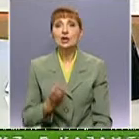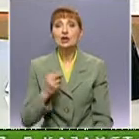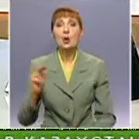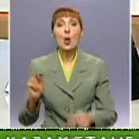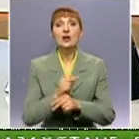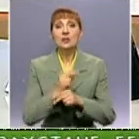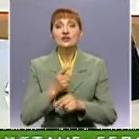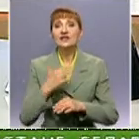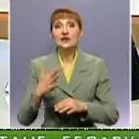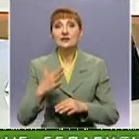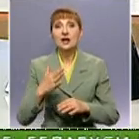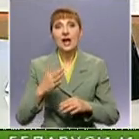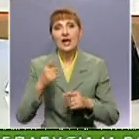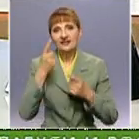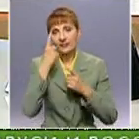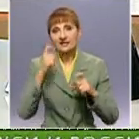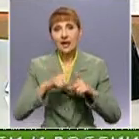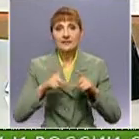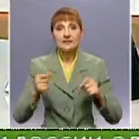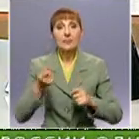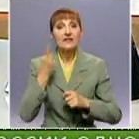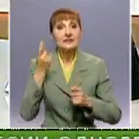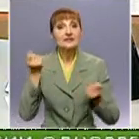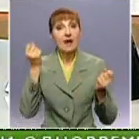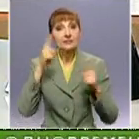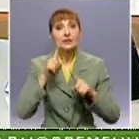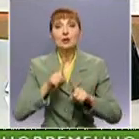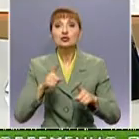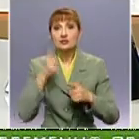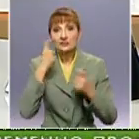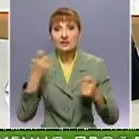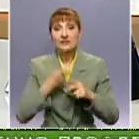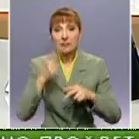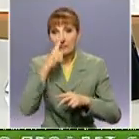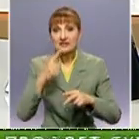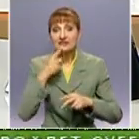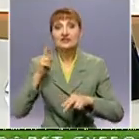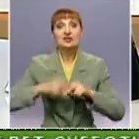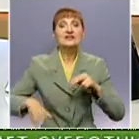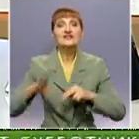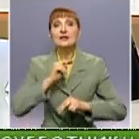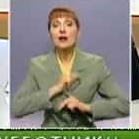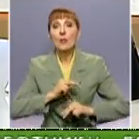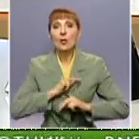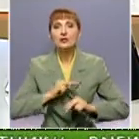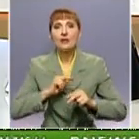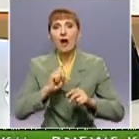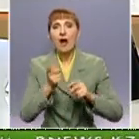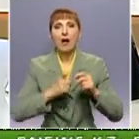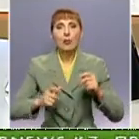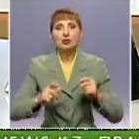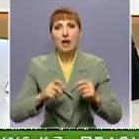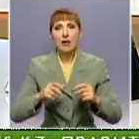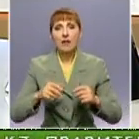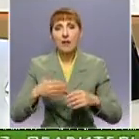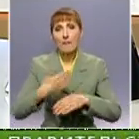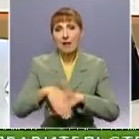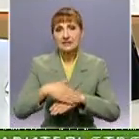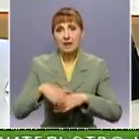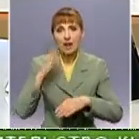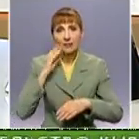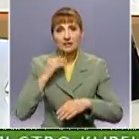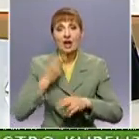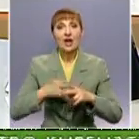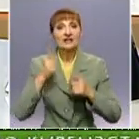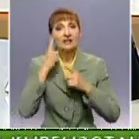И еще о ремонте. В некоторых информагентствах появилось сообщение о том, что в этом месяце завершатся все работы на коммунальных магистралях Алматы. Но